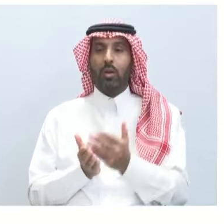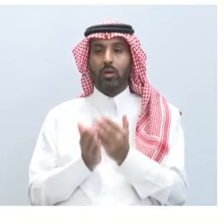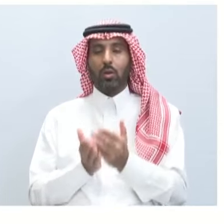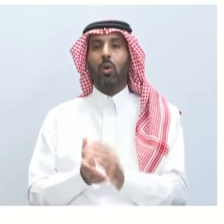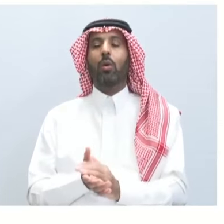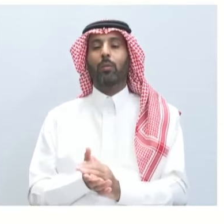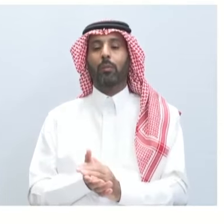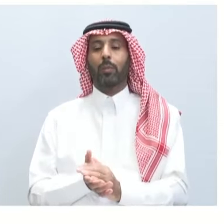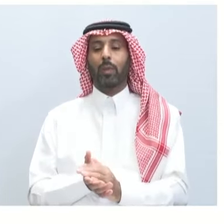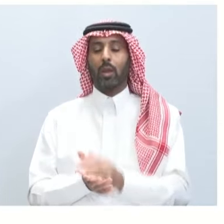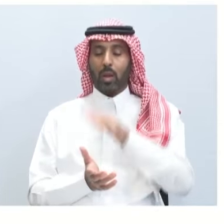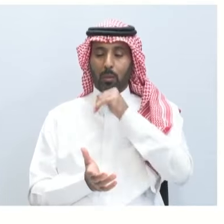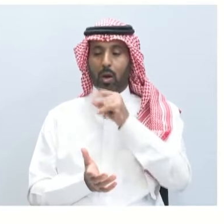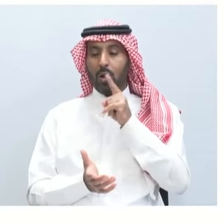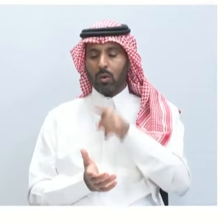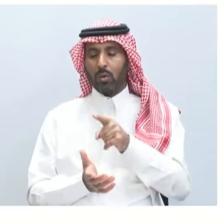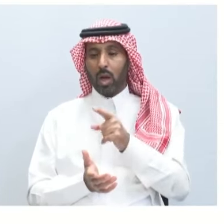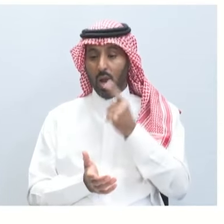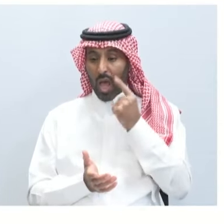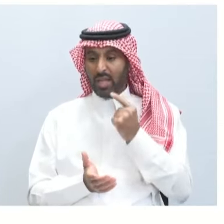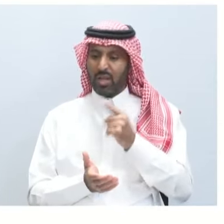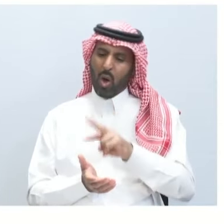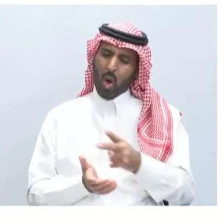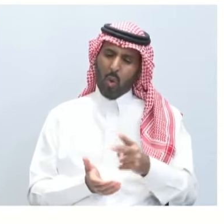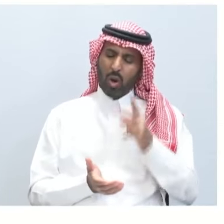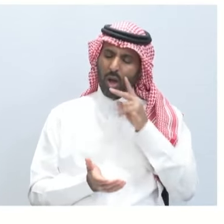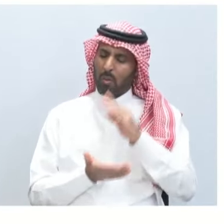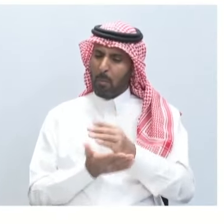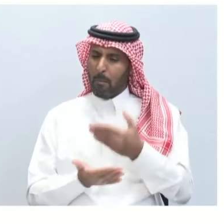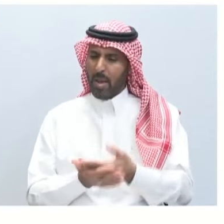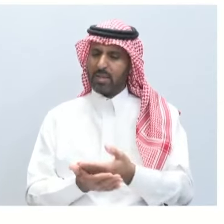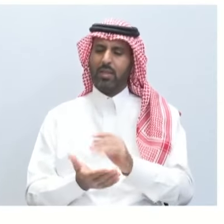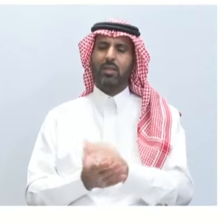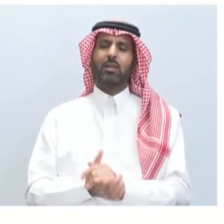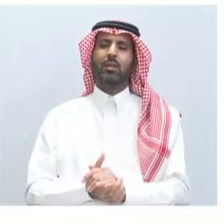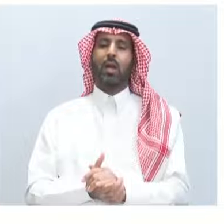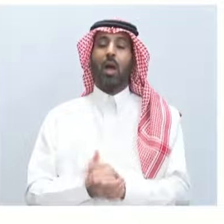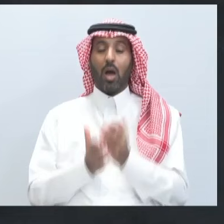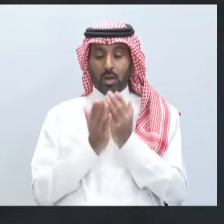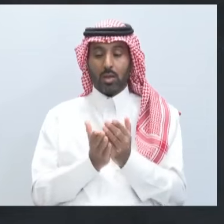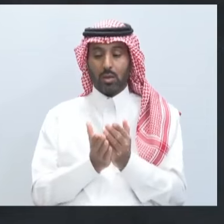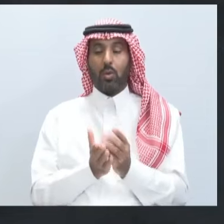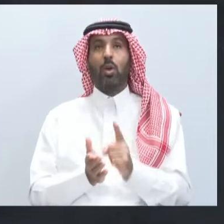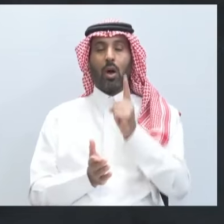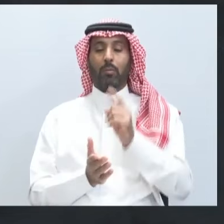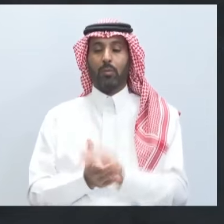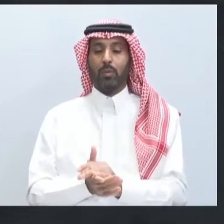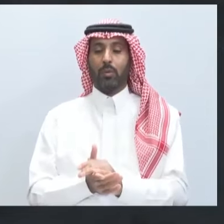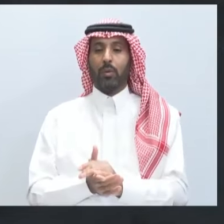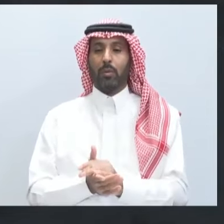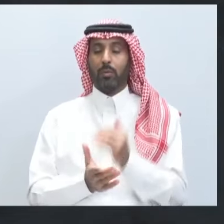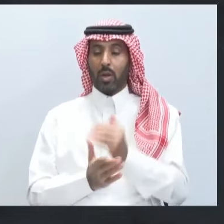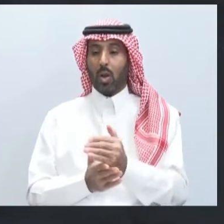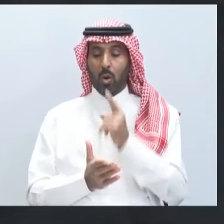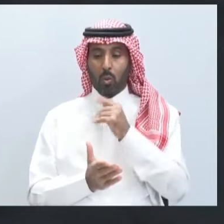ان كان على قيد الحياه او ان كان ان كان ميتين فانت تدعو لهما وهذا من البر